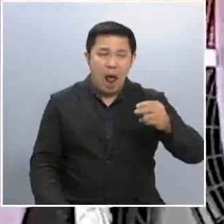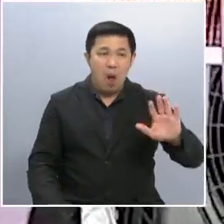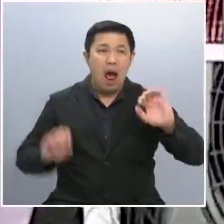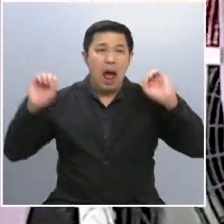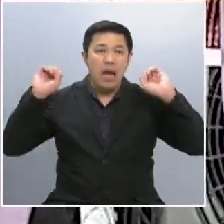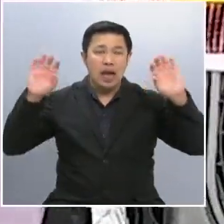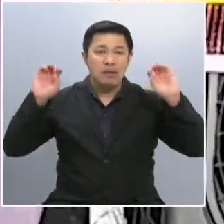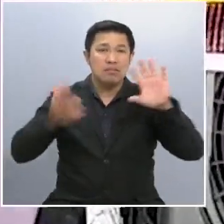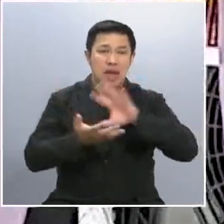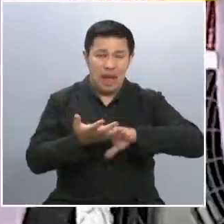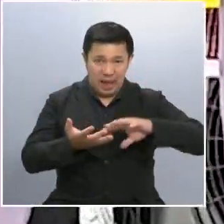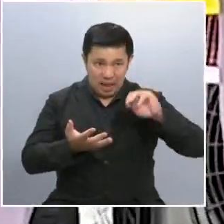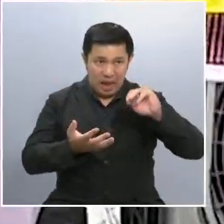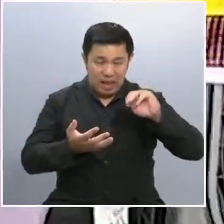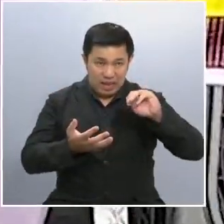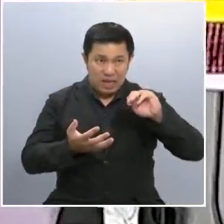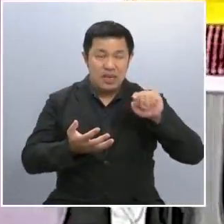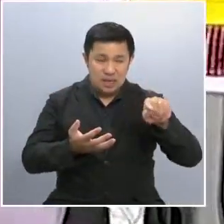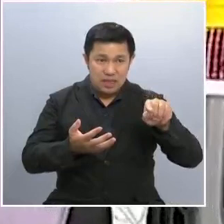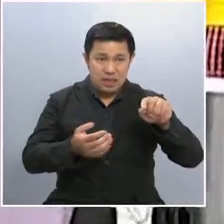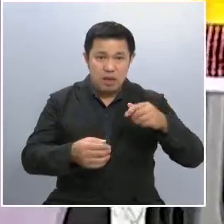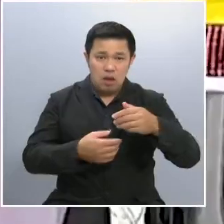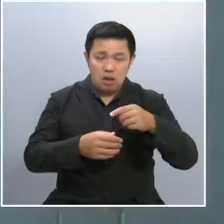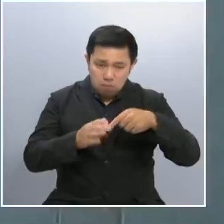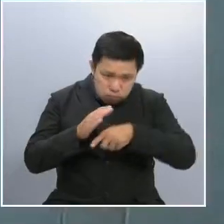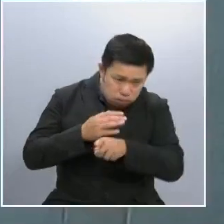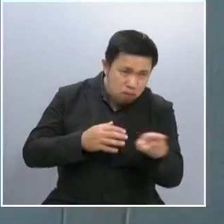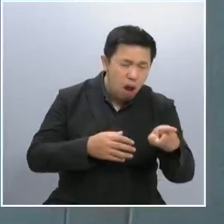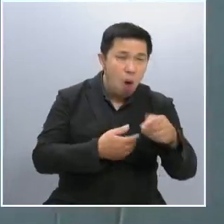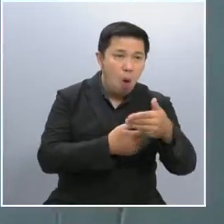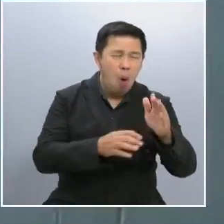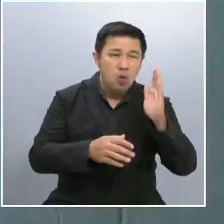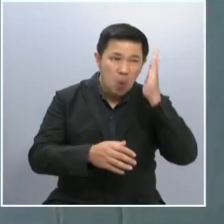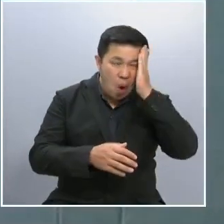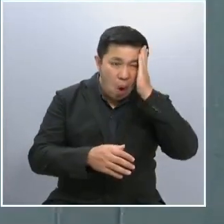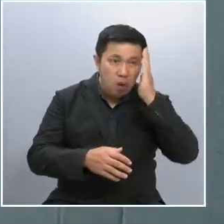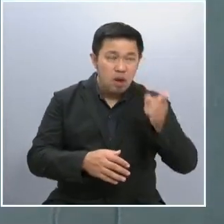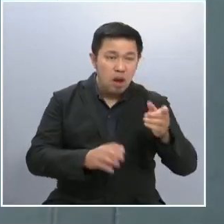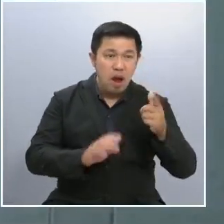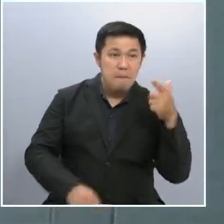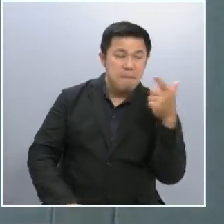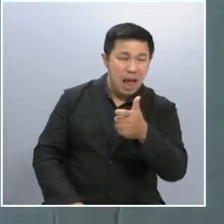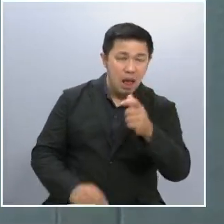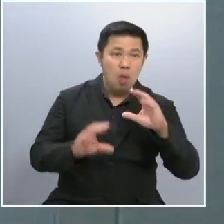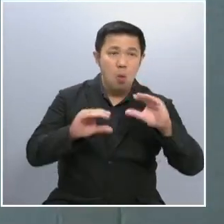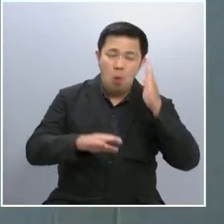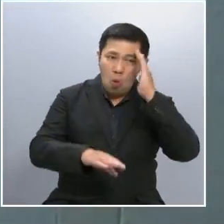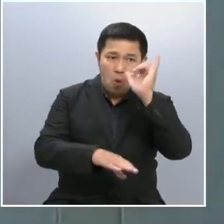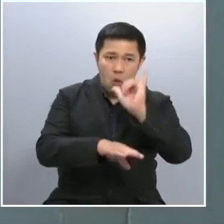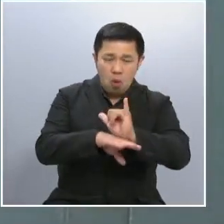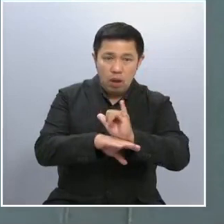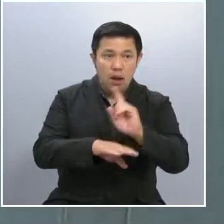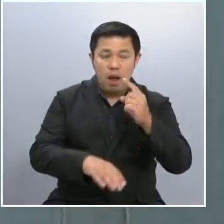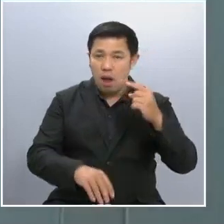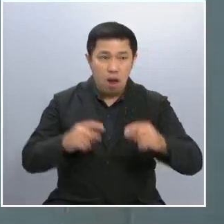ทยาลัยพอเดินเข้าไปที่ห้องนอนชั้นล่างก็พบศพของนายไก่คนก่อเหตุเสียชีวิตอยู่บนเตียงถูกยิงเข้าที่